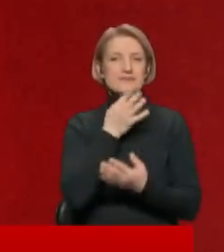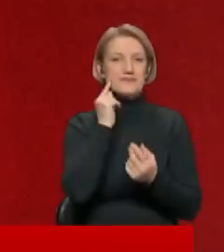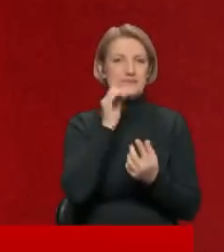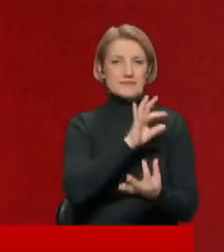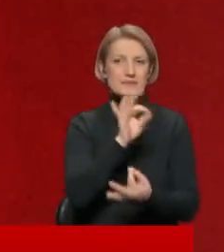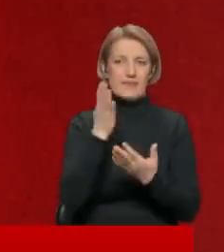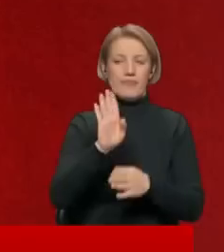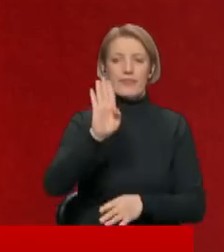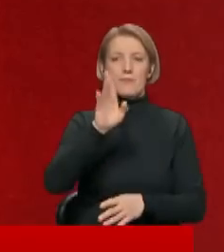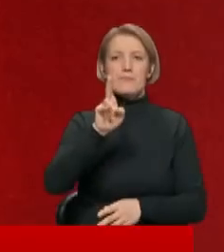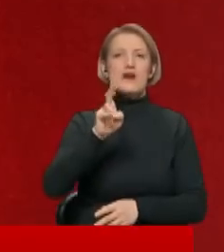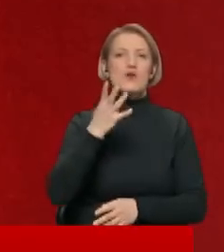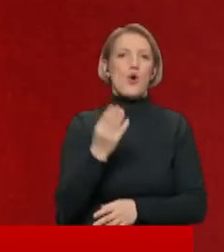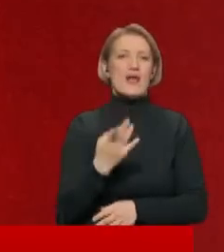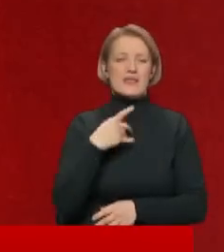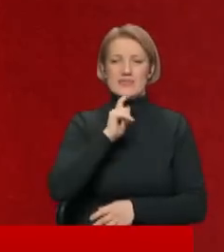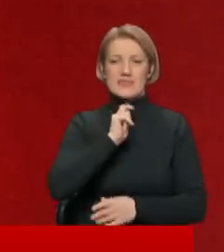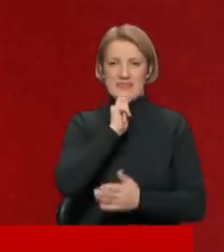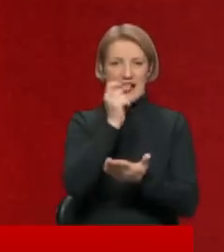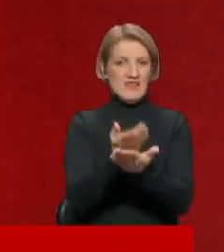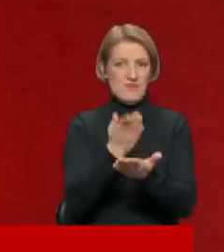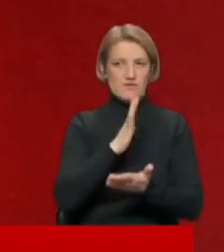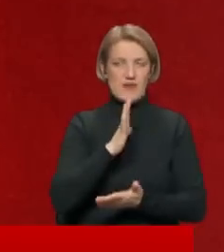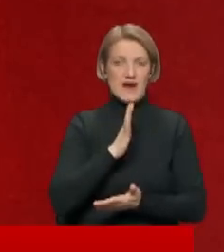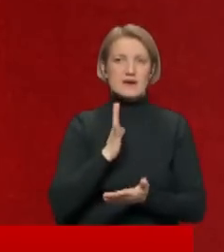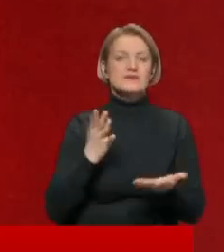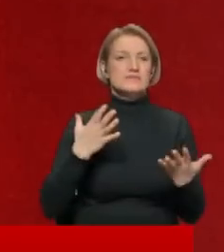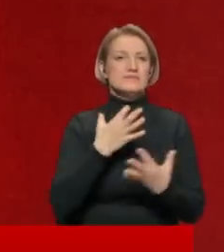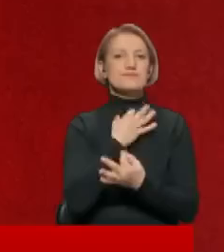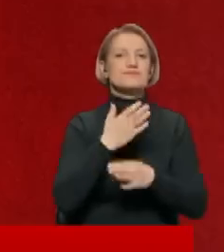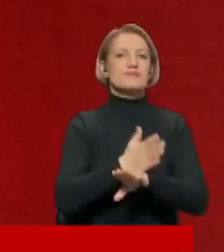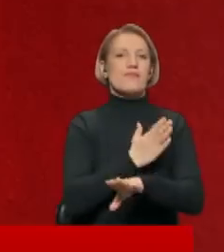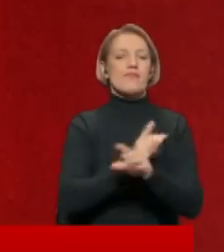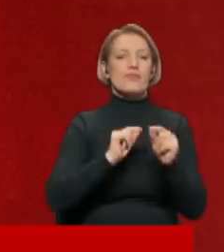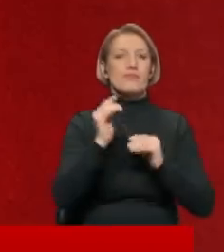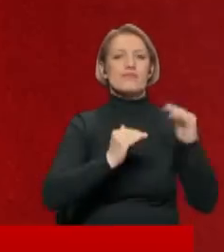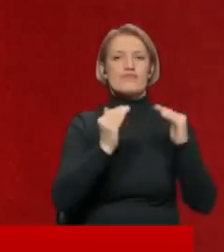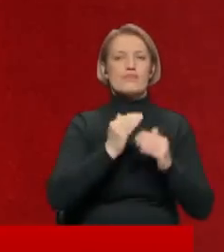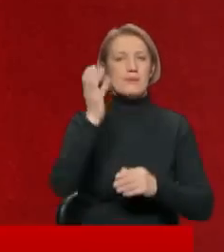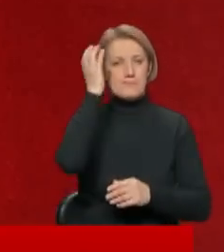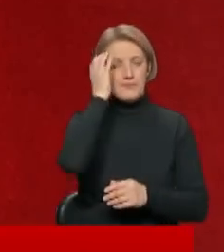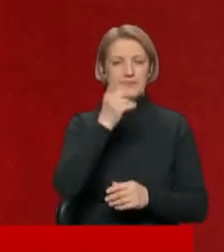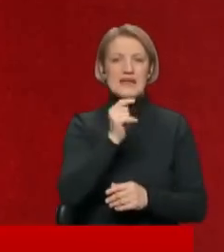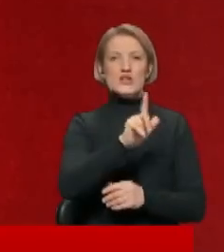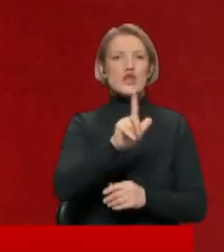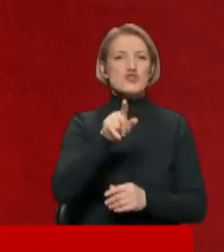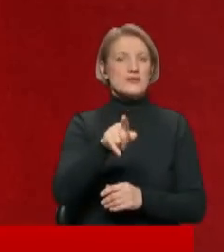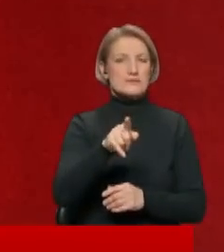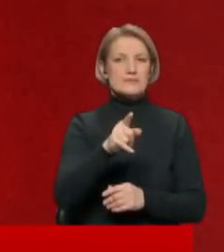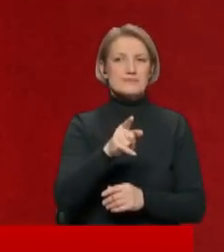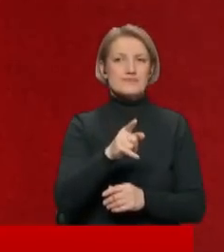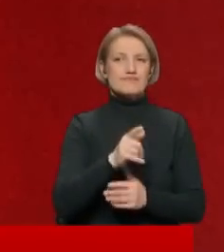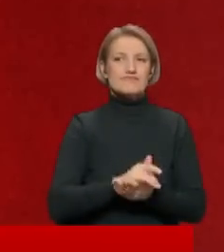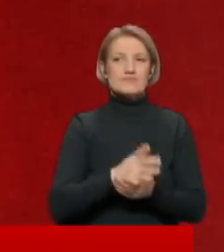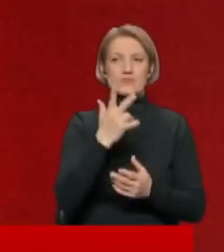biz Demokrat Fatihi olarak temel bir teklifimiz var yani Dar gelirli vatandaşına enflasyonuyla temel gıdaya ihtiyaçları başta olmak üzere